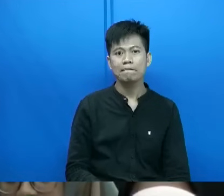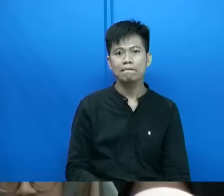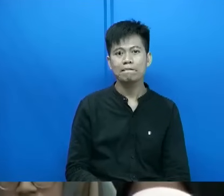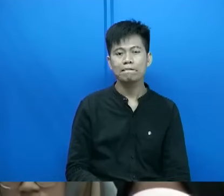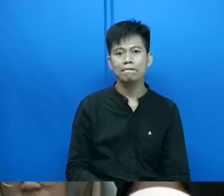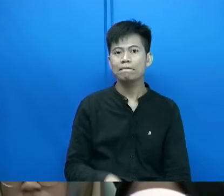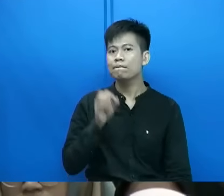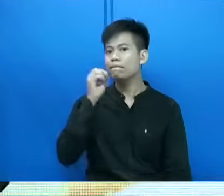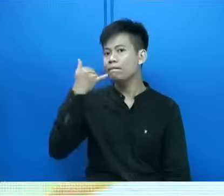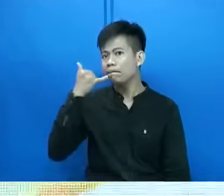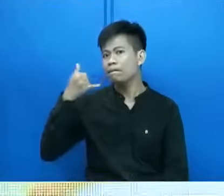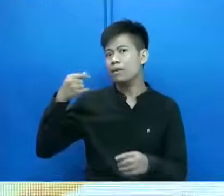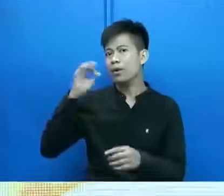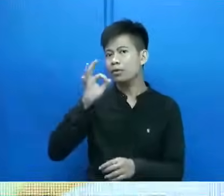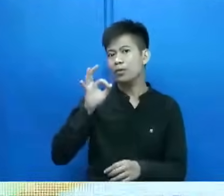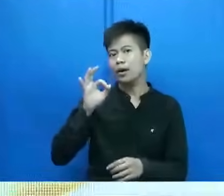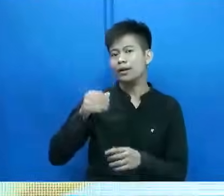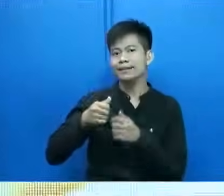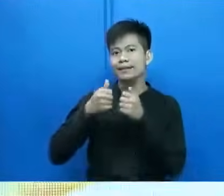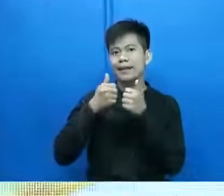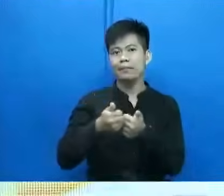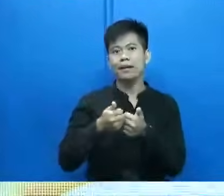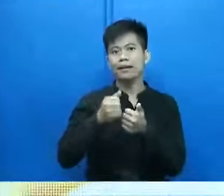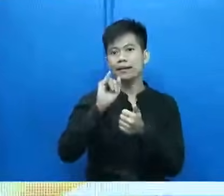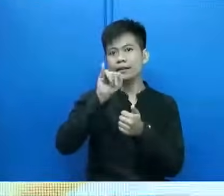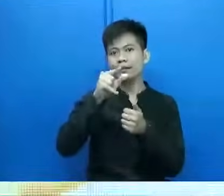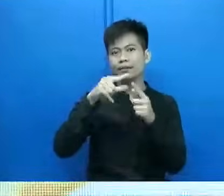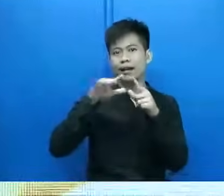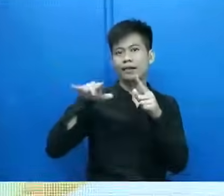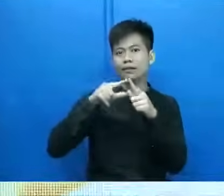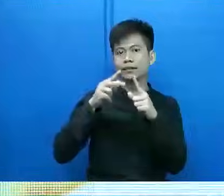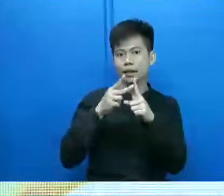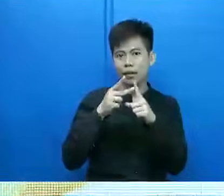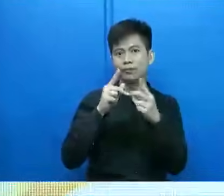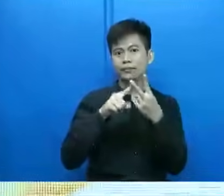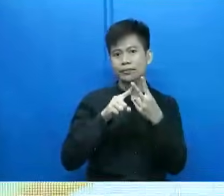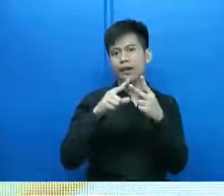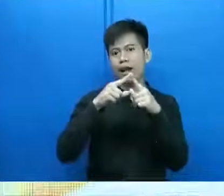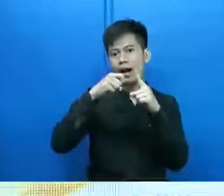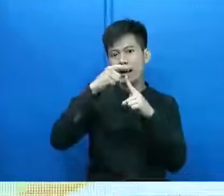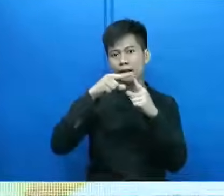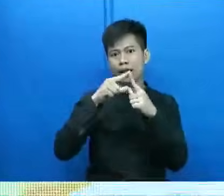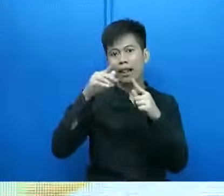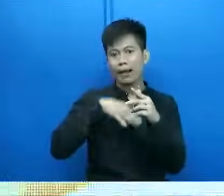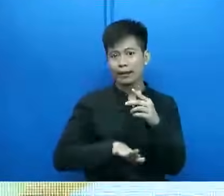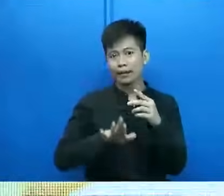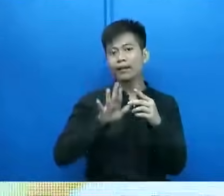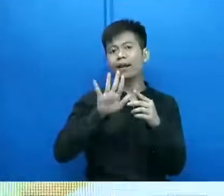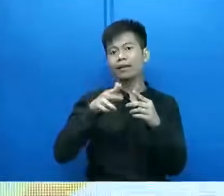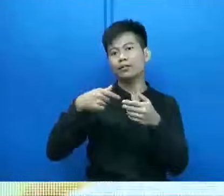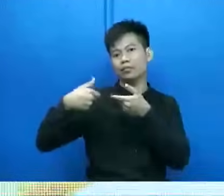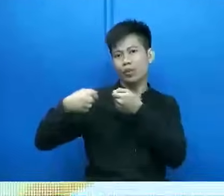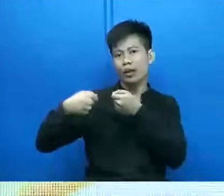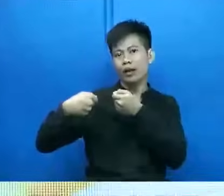Hubungi orang tua. Siapkan ijazah. Yang kedua akta lahir. Nanti kita berikan nomor